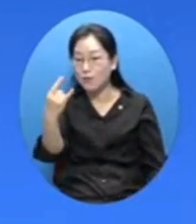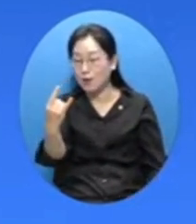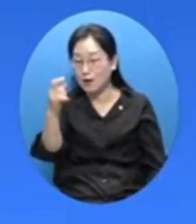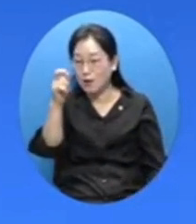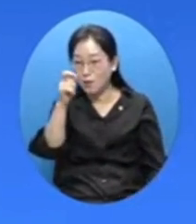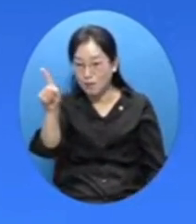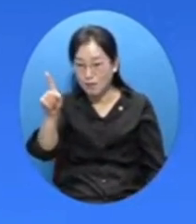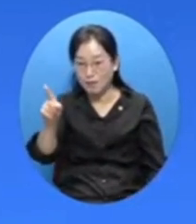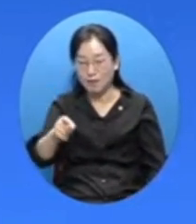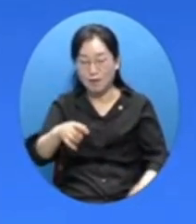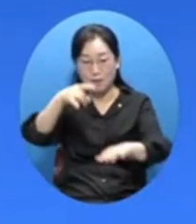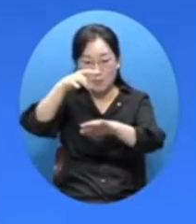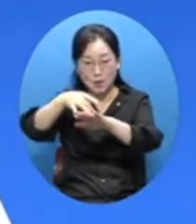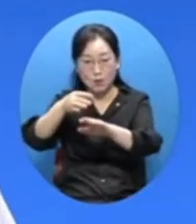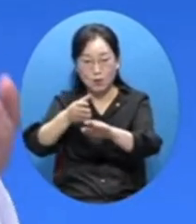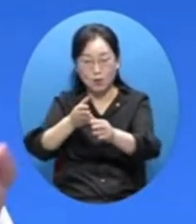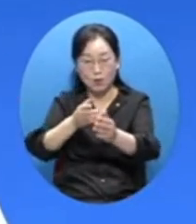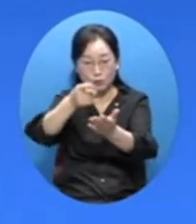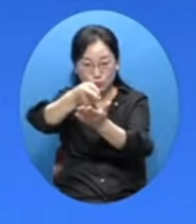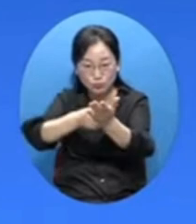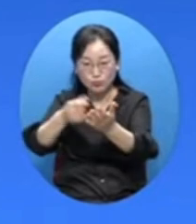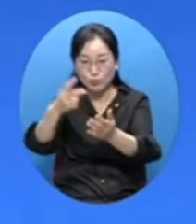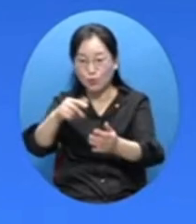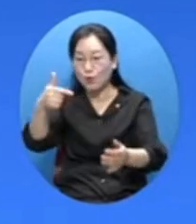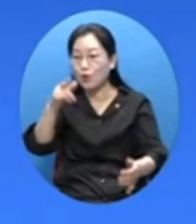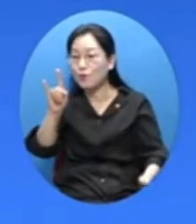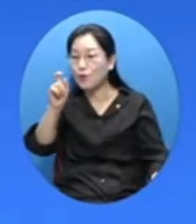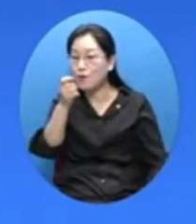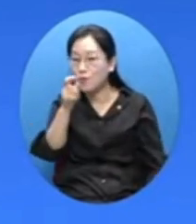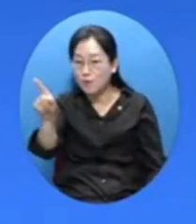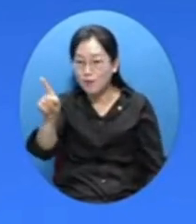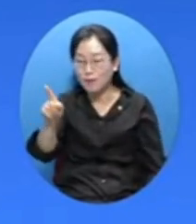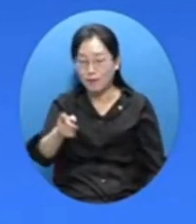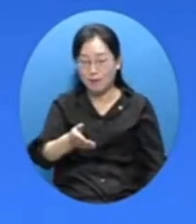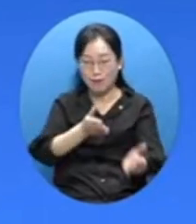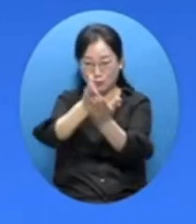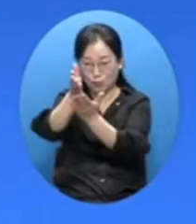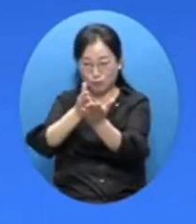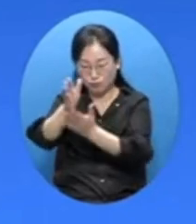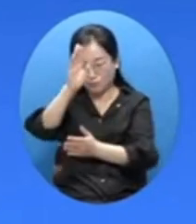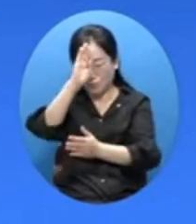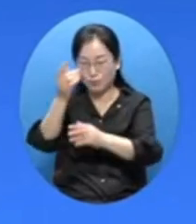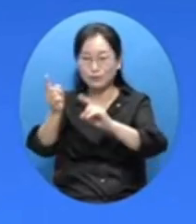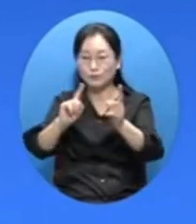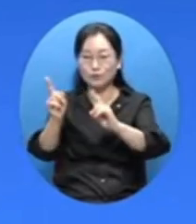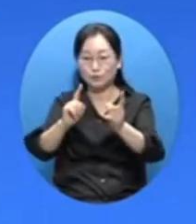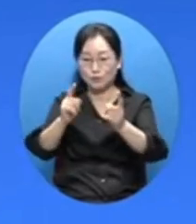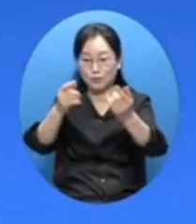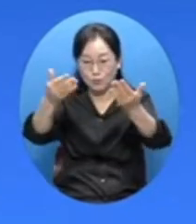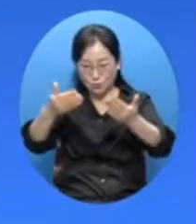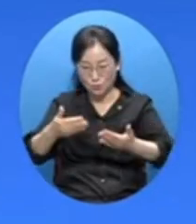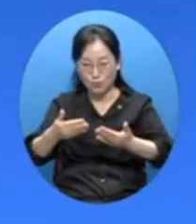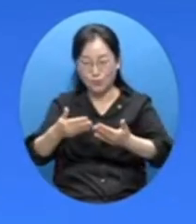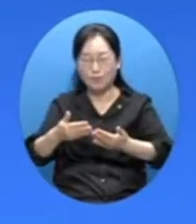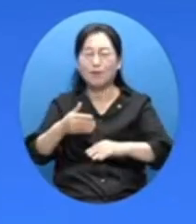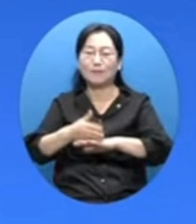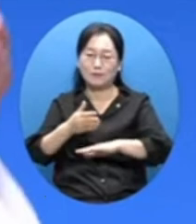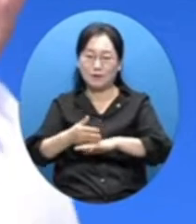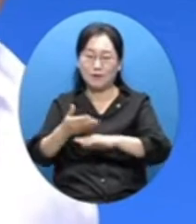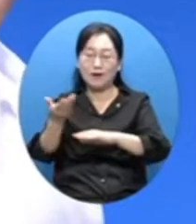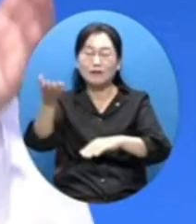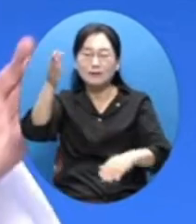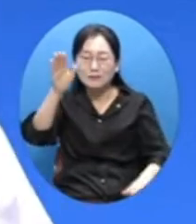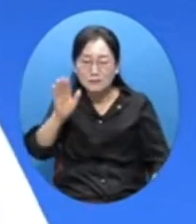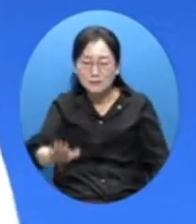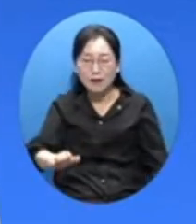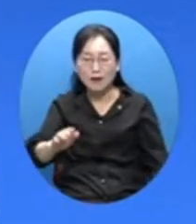하시고 또 내과 또 각 전문 의사들이 우리 병을 치료하게 하셨는데 그러나 아무리